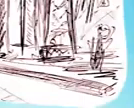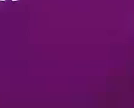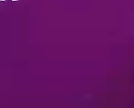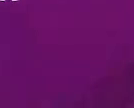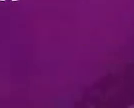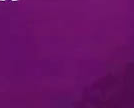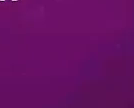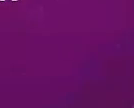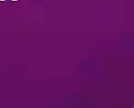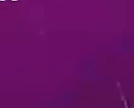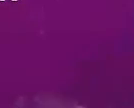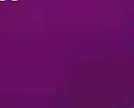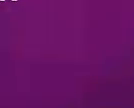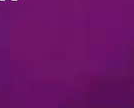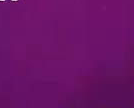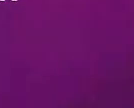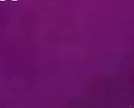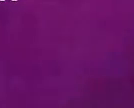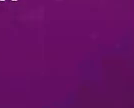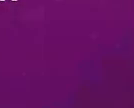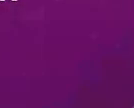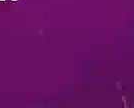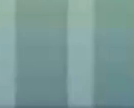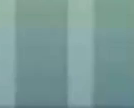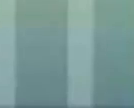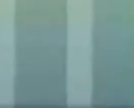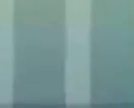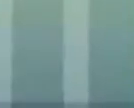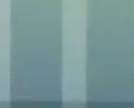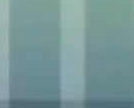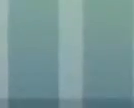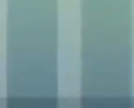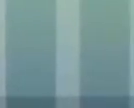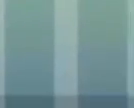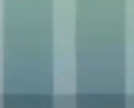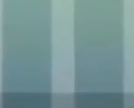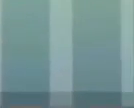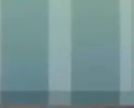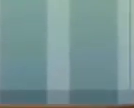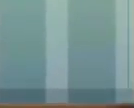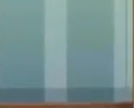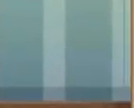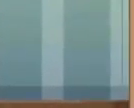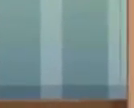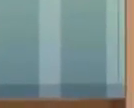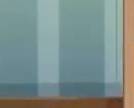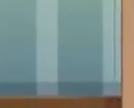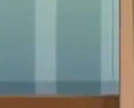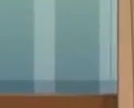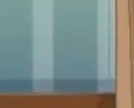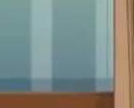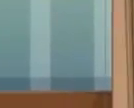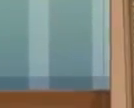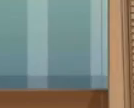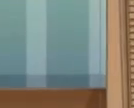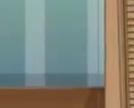мұқтажымыз. Мұраккеп муаммаларыны хар қылышты көп ечімлі йондашу. Тасауыр қылин, шифокорге келген бемор өздагі ортықчы вазындан шикаят